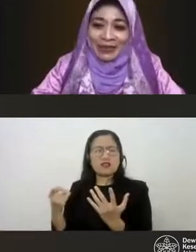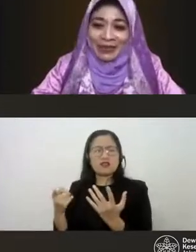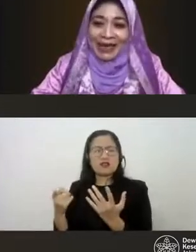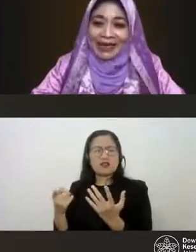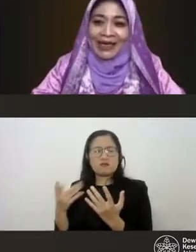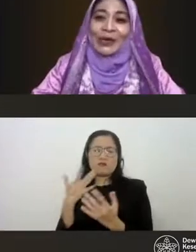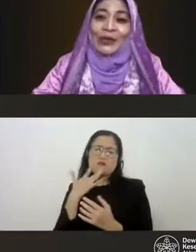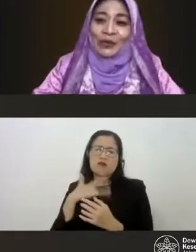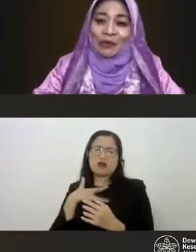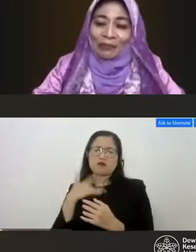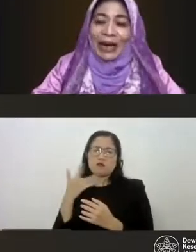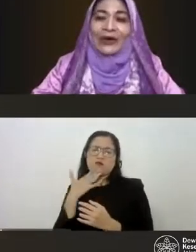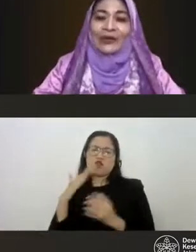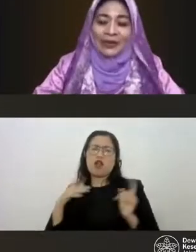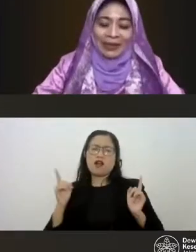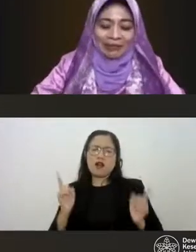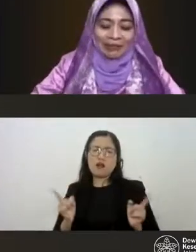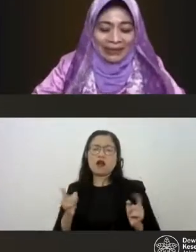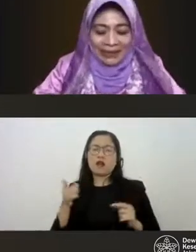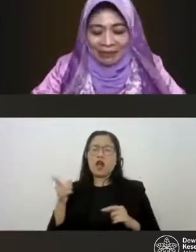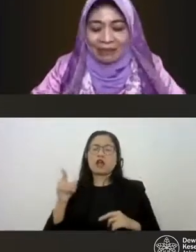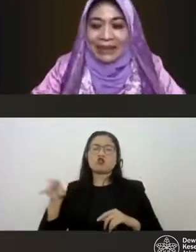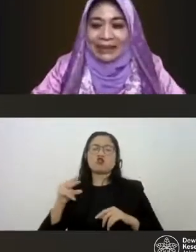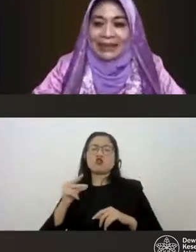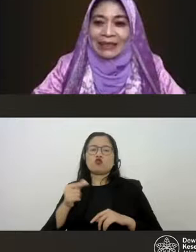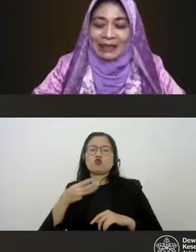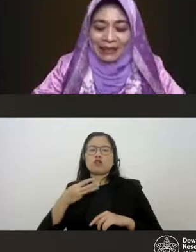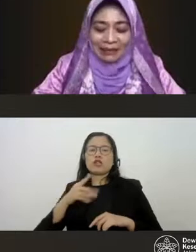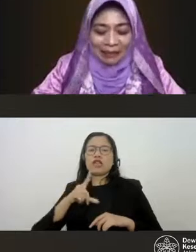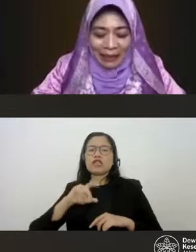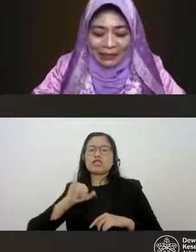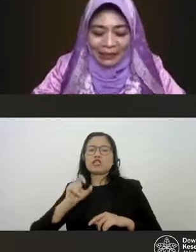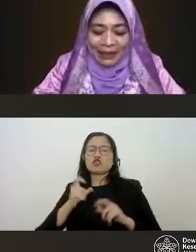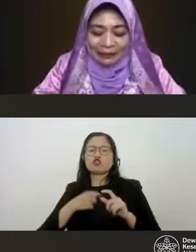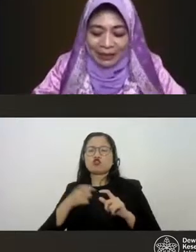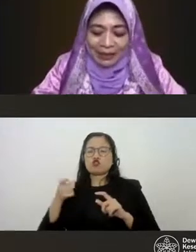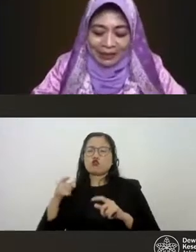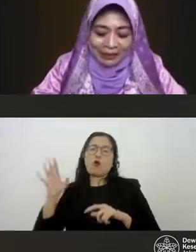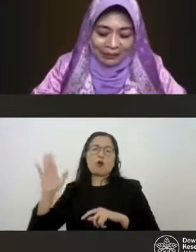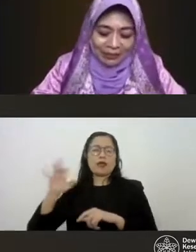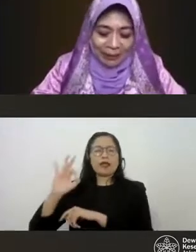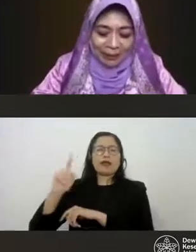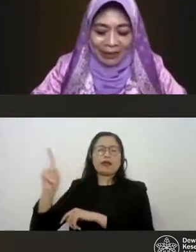modal sosial untuk membangun bangsa ini lebih maju dan